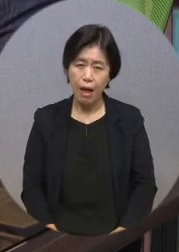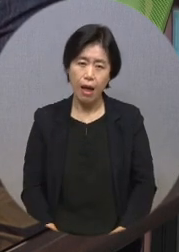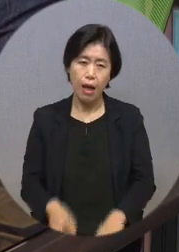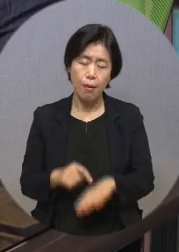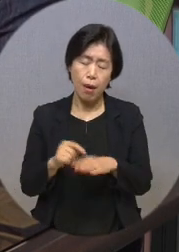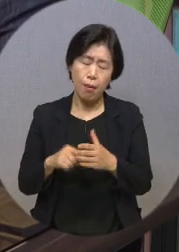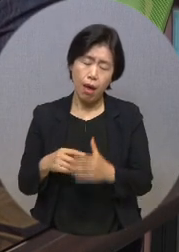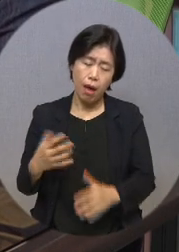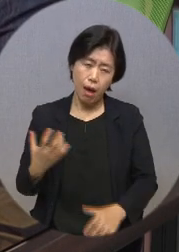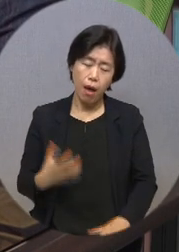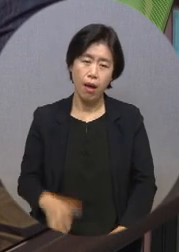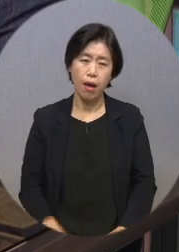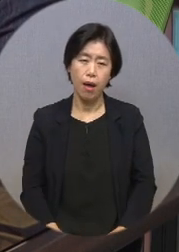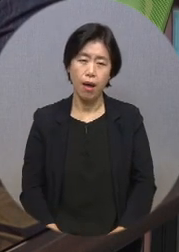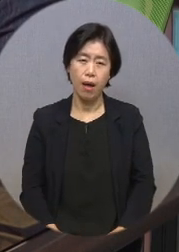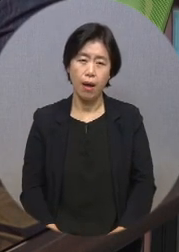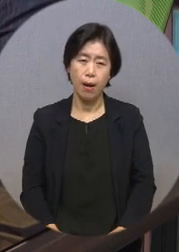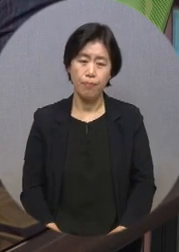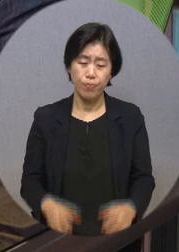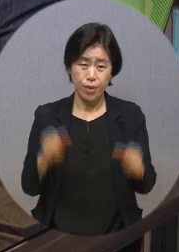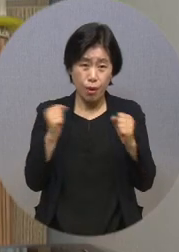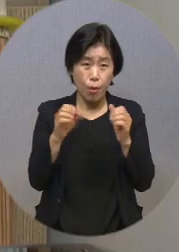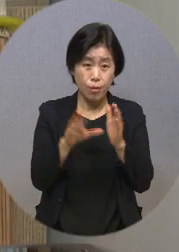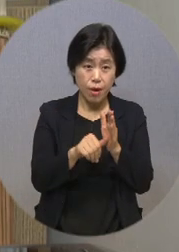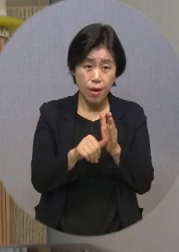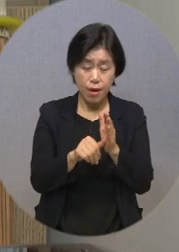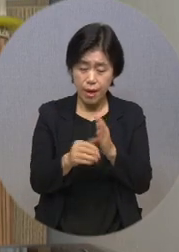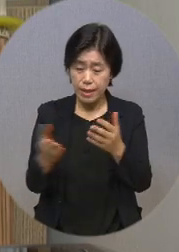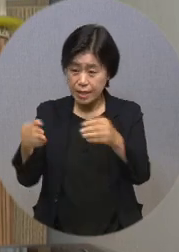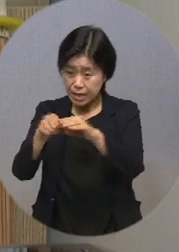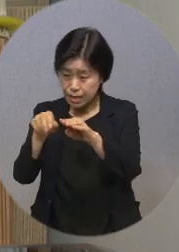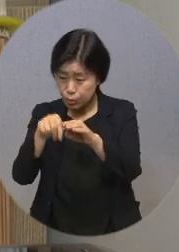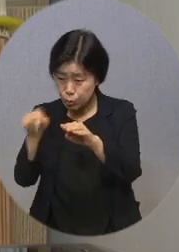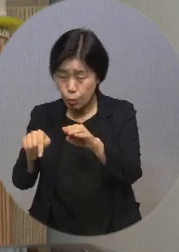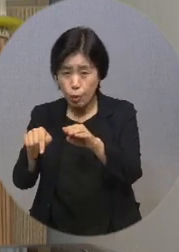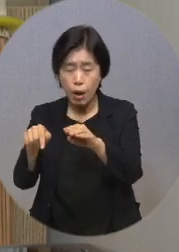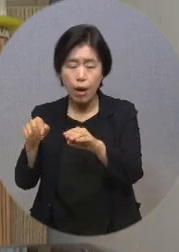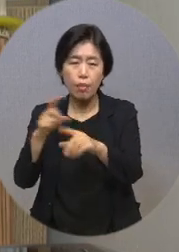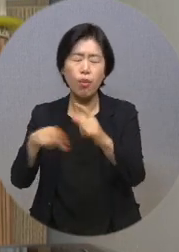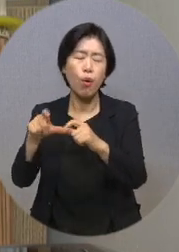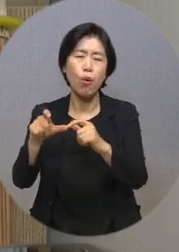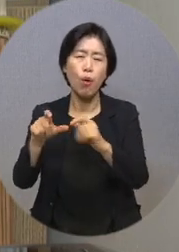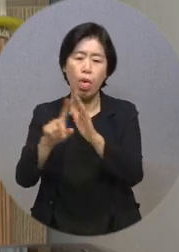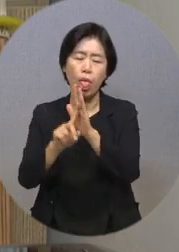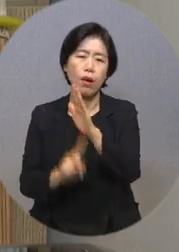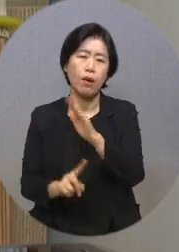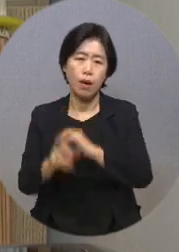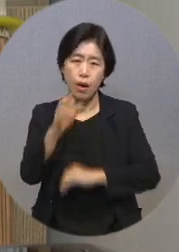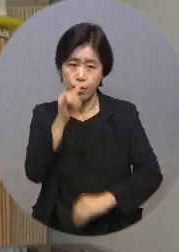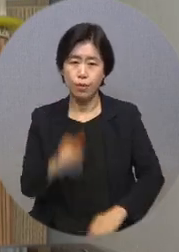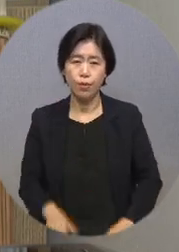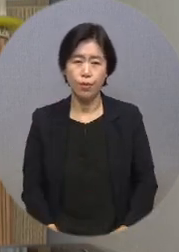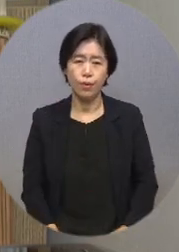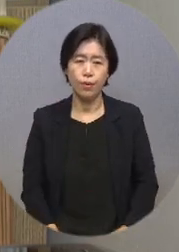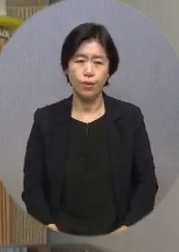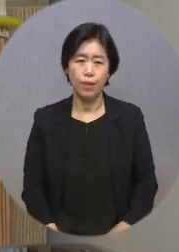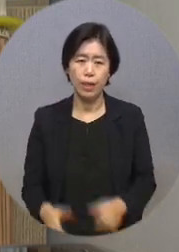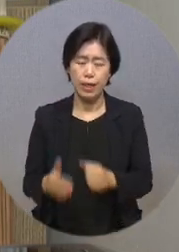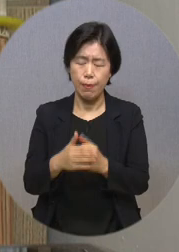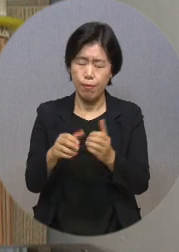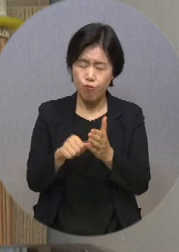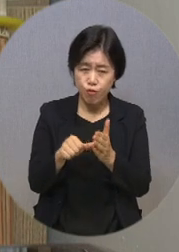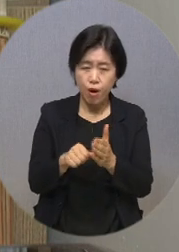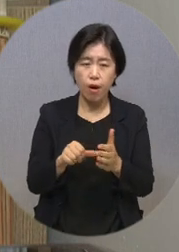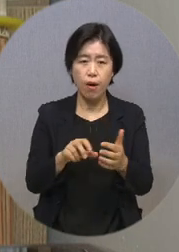아파서 물건을 전달해 드리고 나오면서 제가 그날 처음으로 또 눈물을 흘렸습니다. 많은 그 복지사각지대